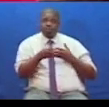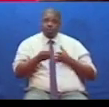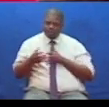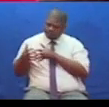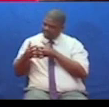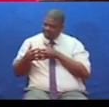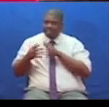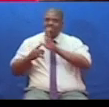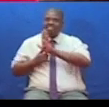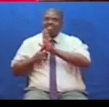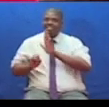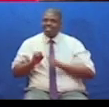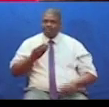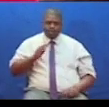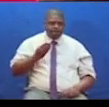Marekani